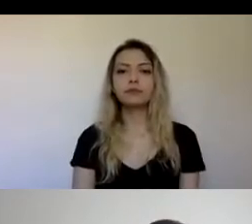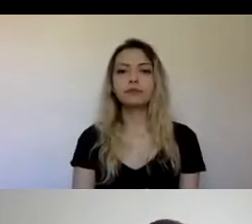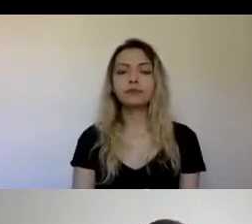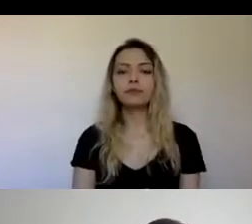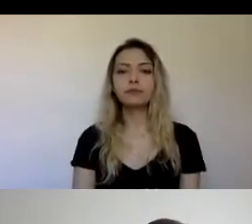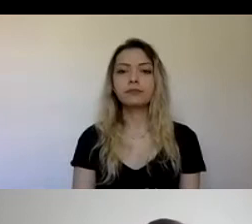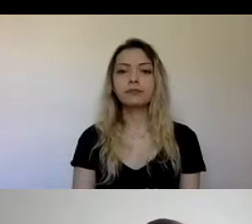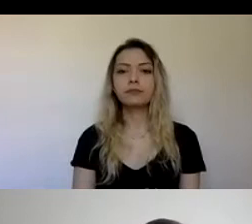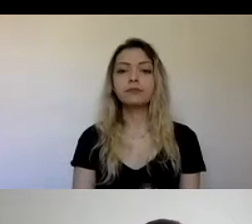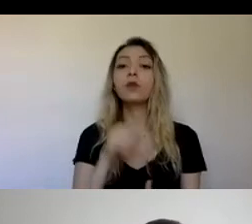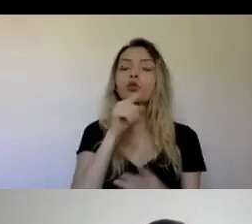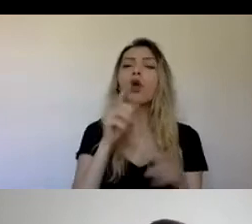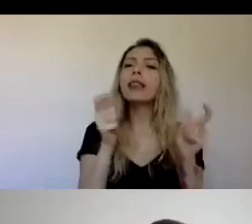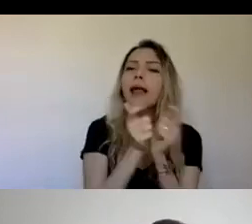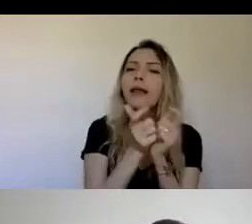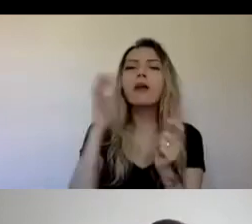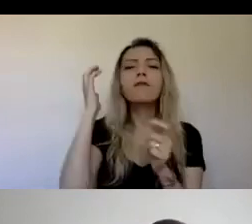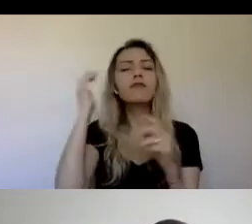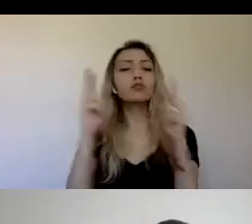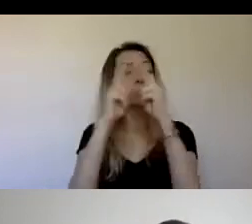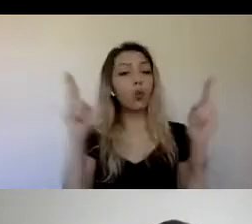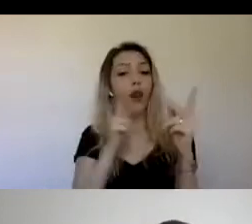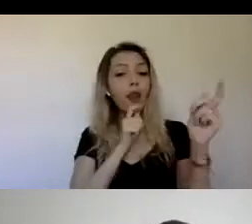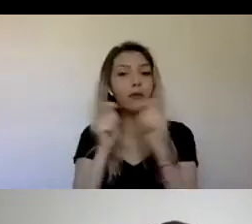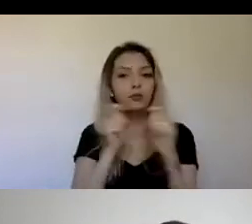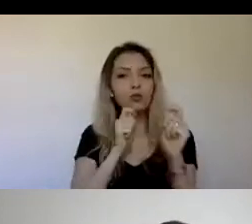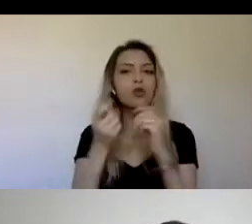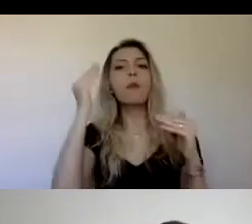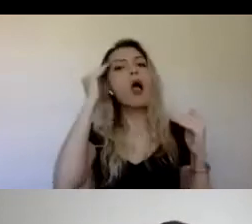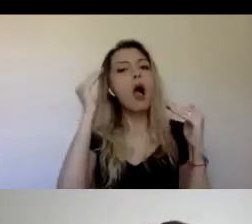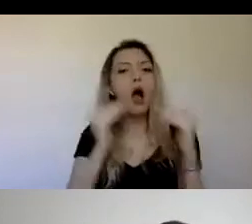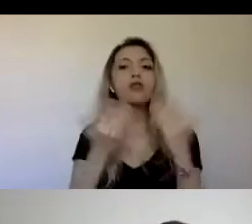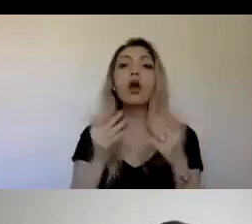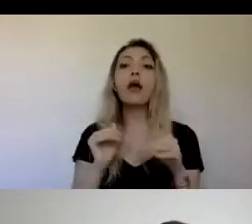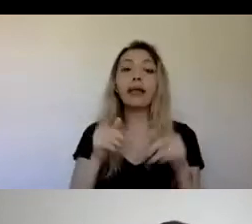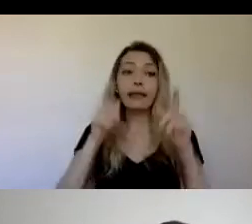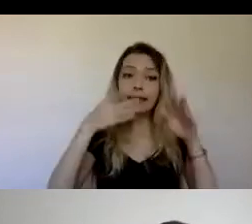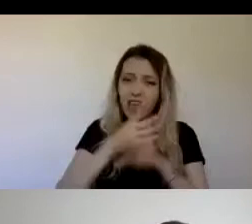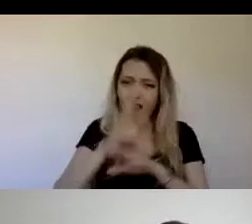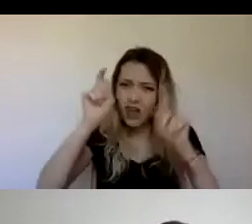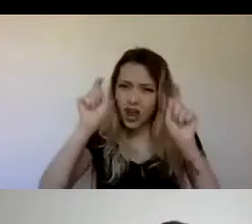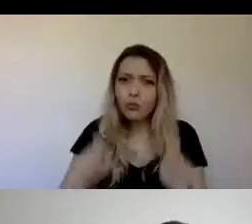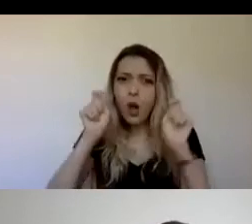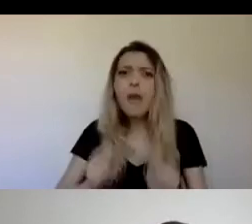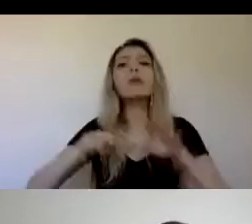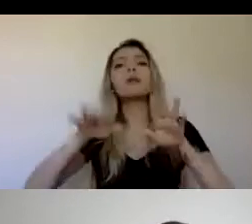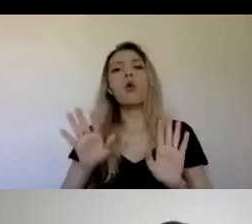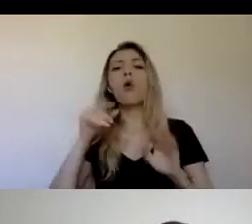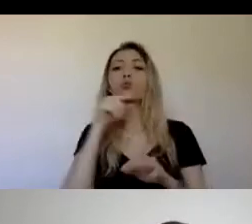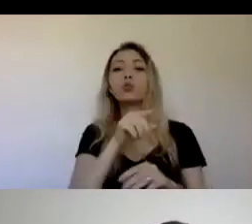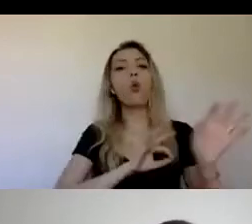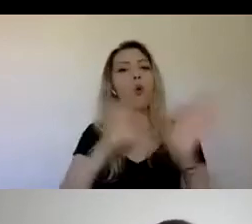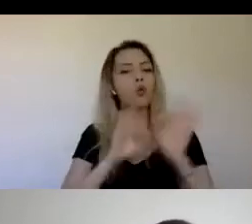uluslararası anlaşmaların, bu yasaların hayata geçip geçmediğini aslında bakmak durumundayız. Ve bunu yapıyoruz bu şekilde, bir